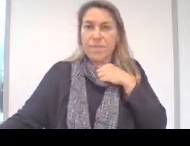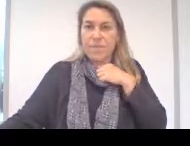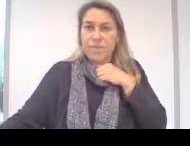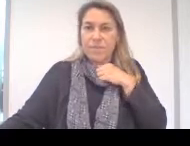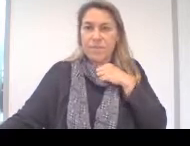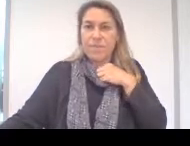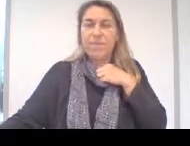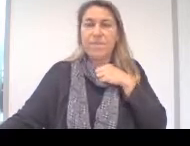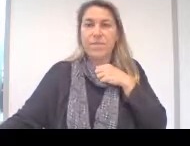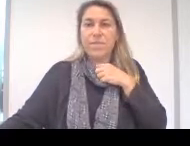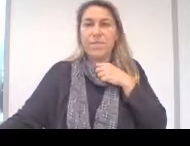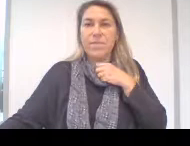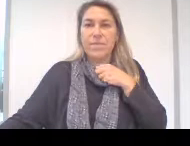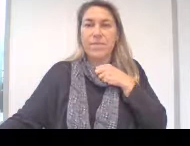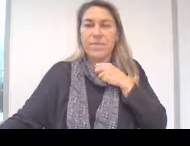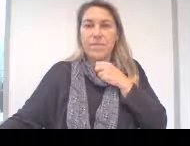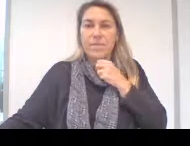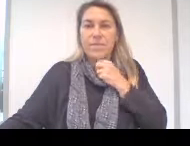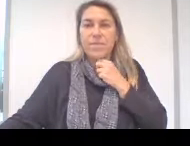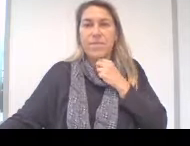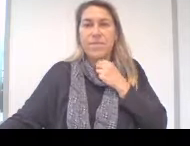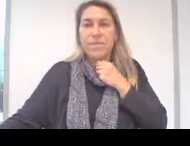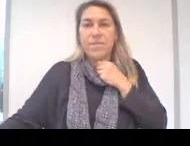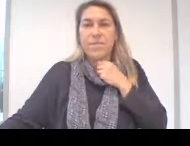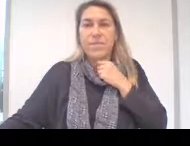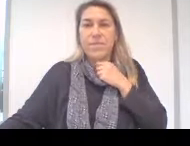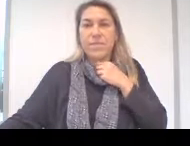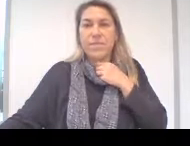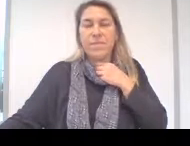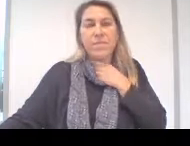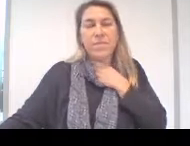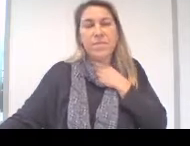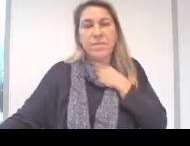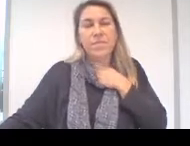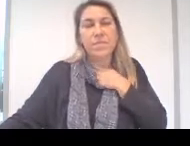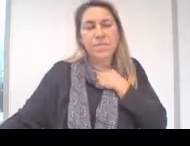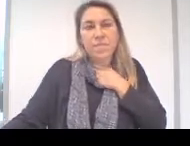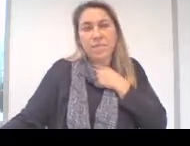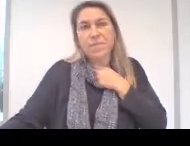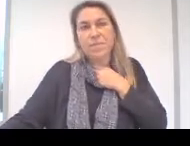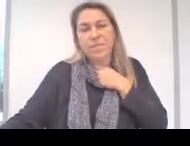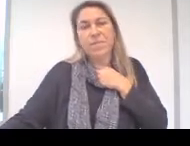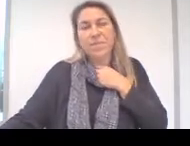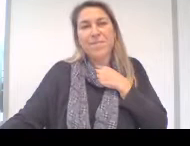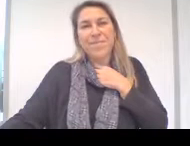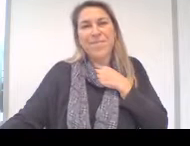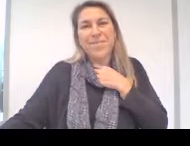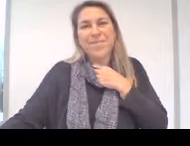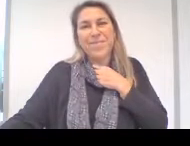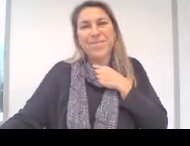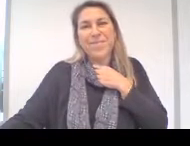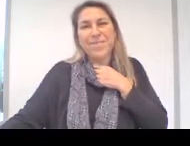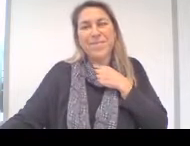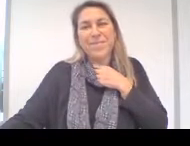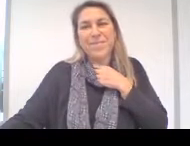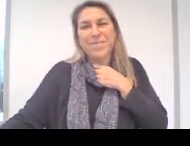et on fait tous en sorte que tout se passe au mieux et on ne va pas faire venir quelqu'un deux fois si on peut organiser du temps de travail. Je pense par exemple aux